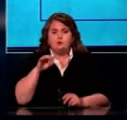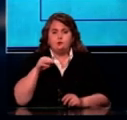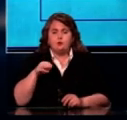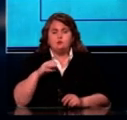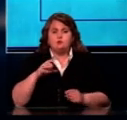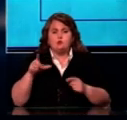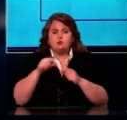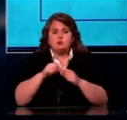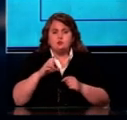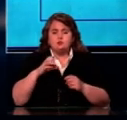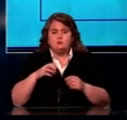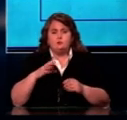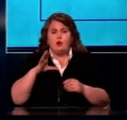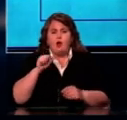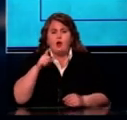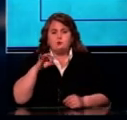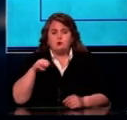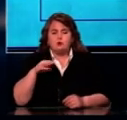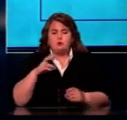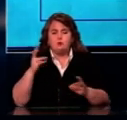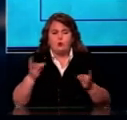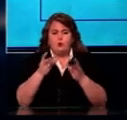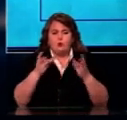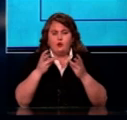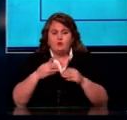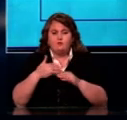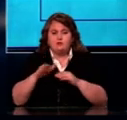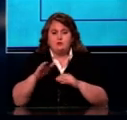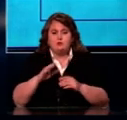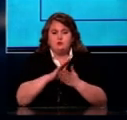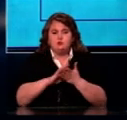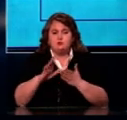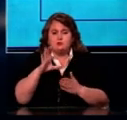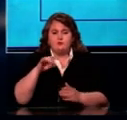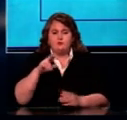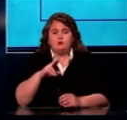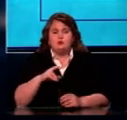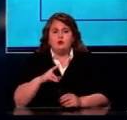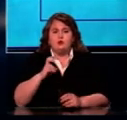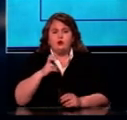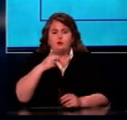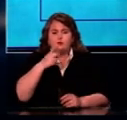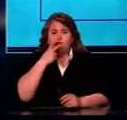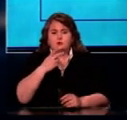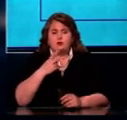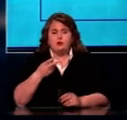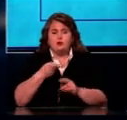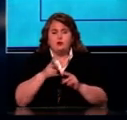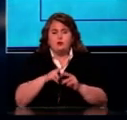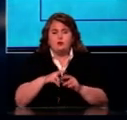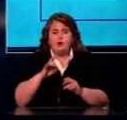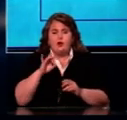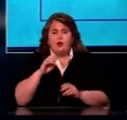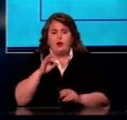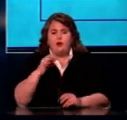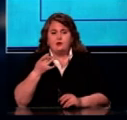содержащее соединение, то азот при горении будет выделяться в чистом виде. То есть, как вы видите, что продукты